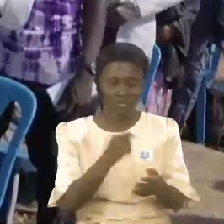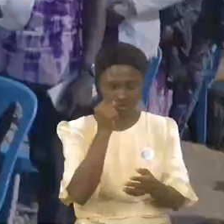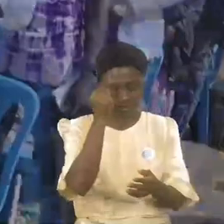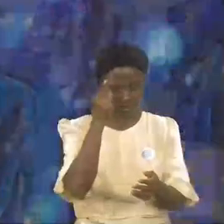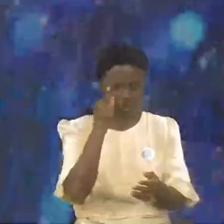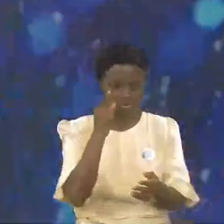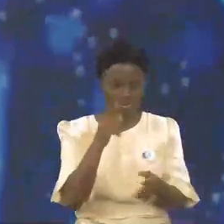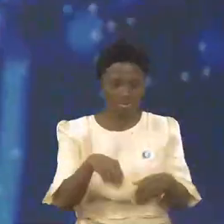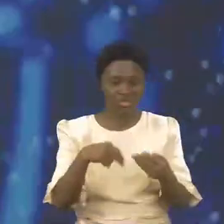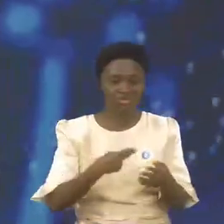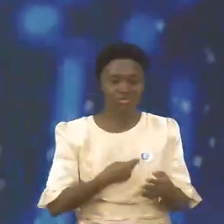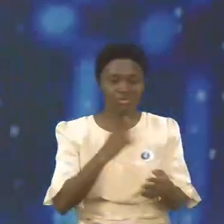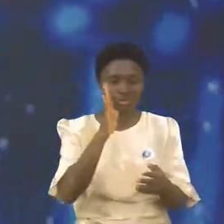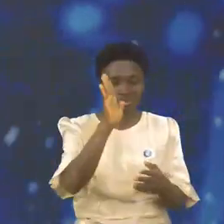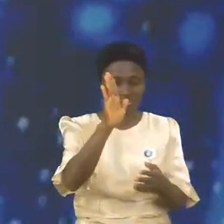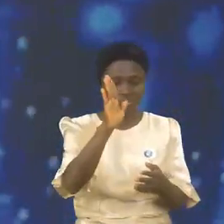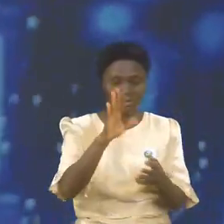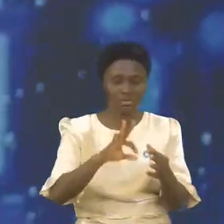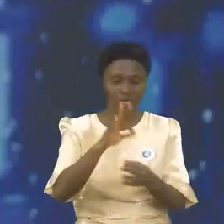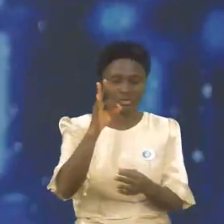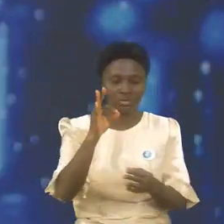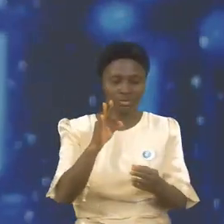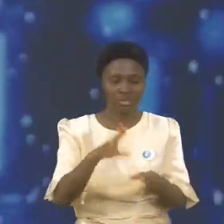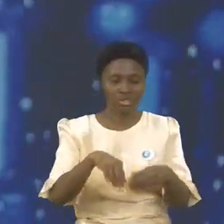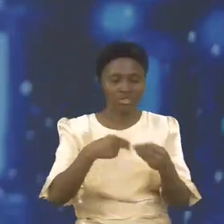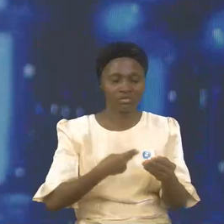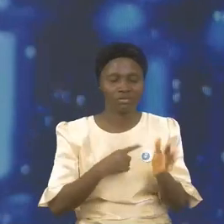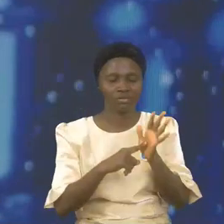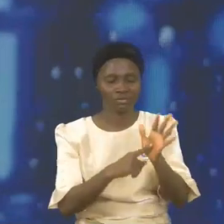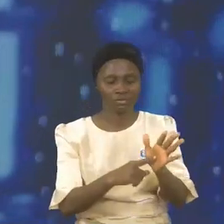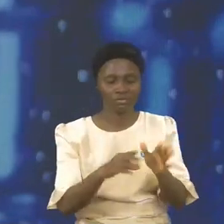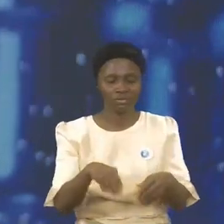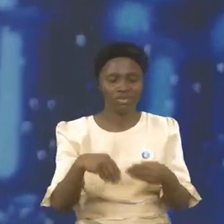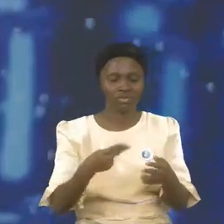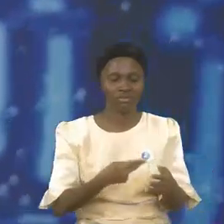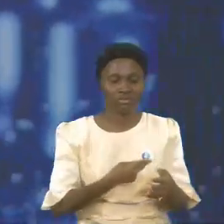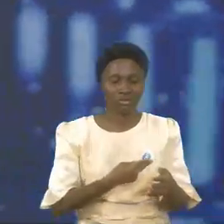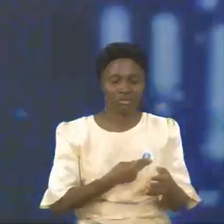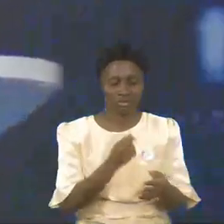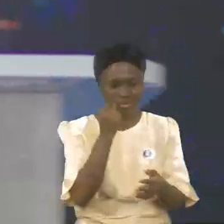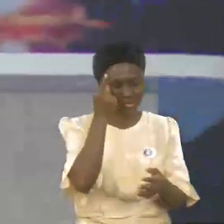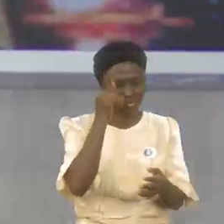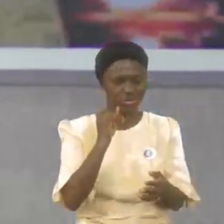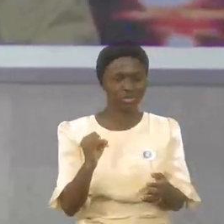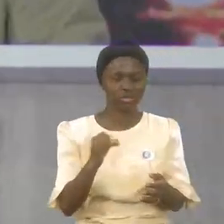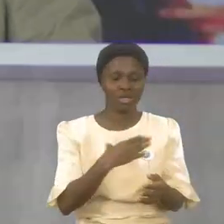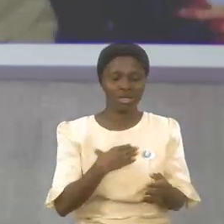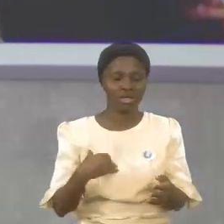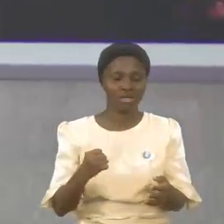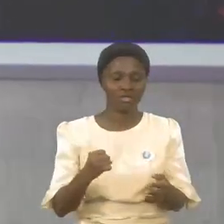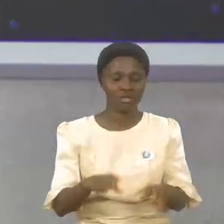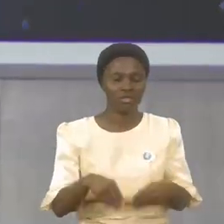la compréhension à cause ou ton esprit à cause la révélation accorde l'inspiration et